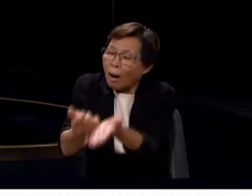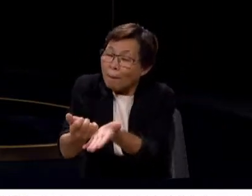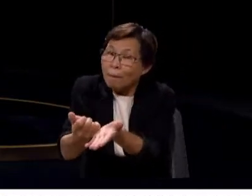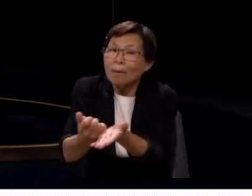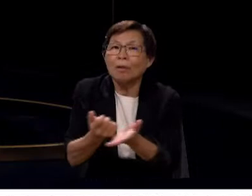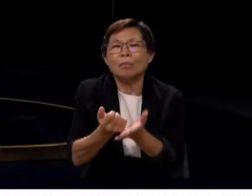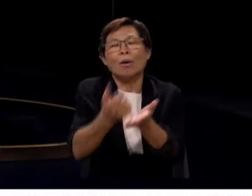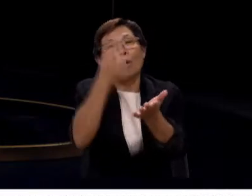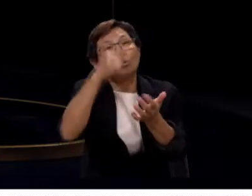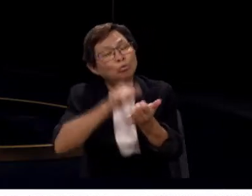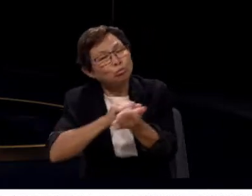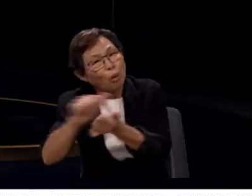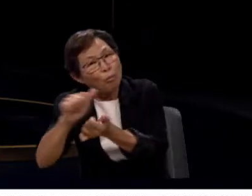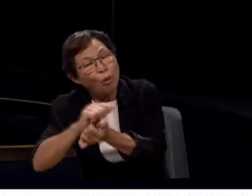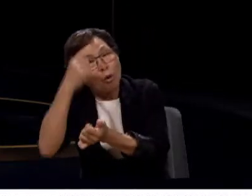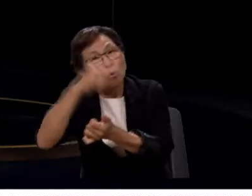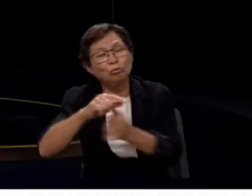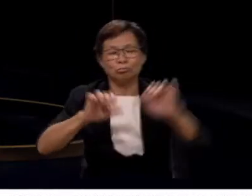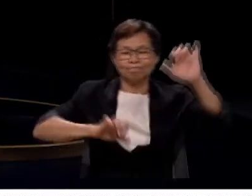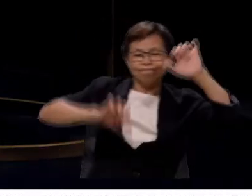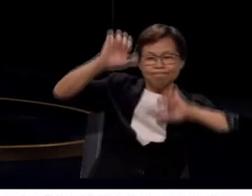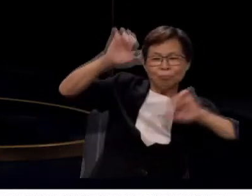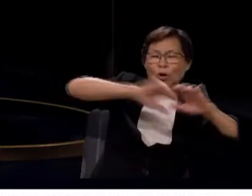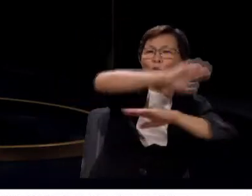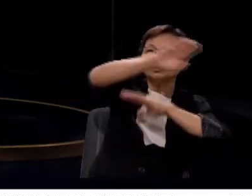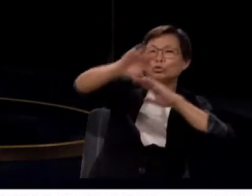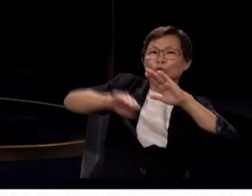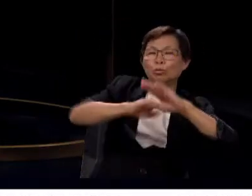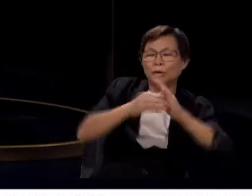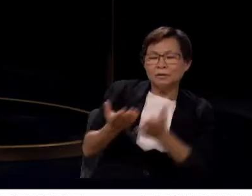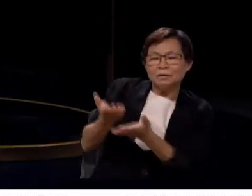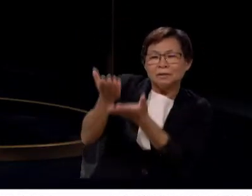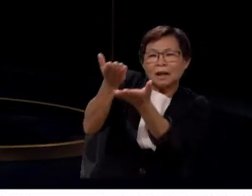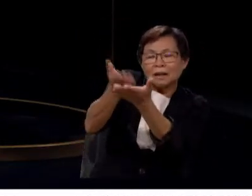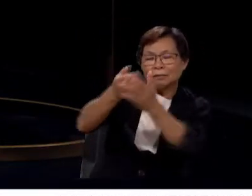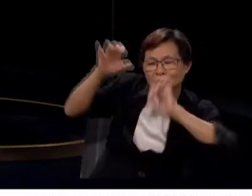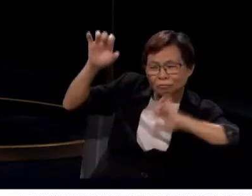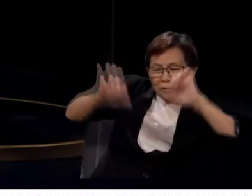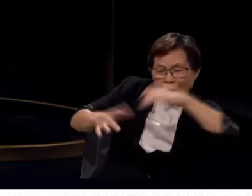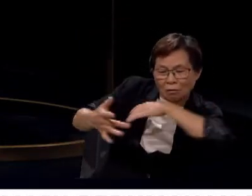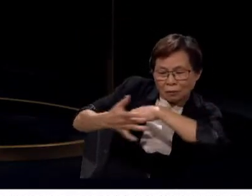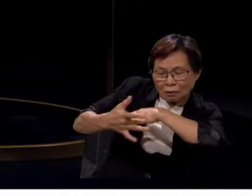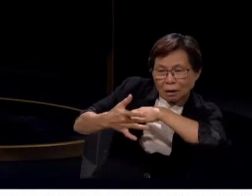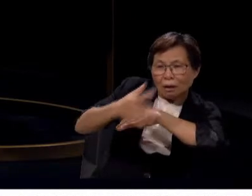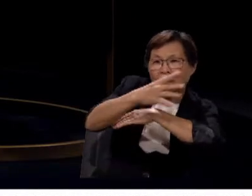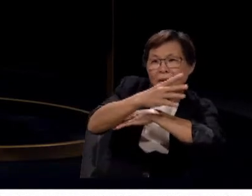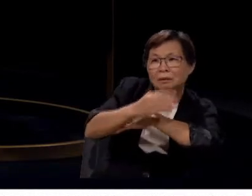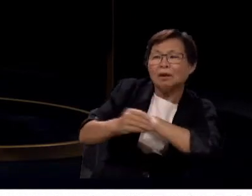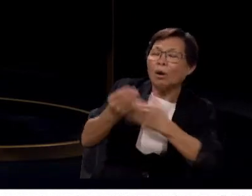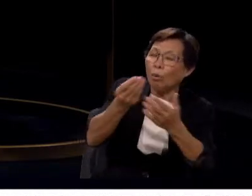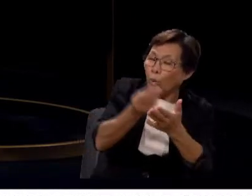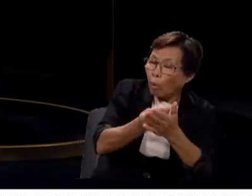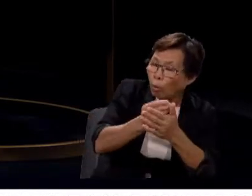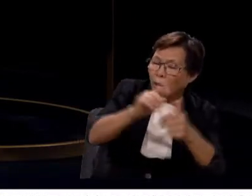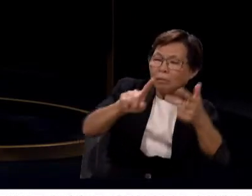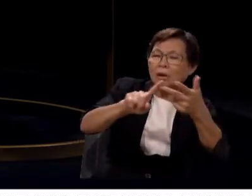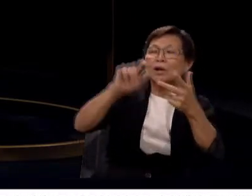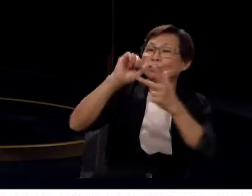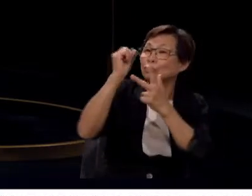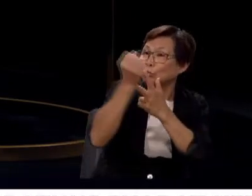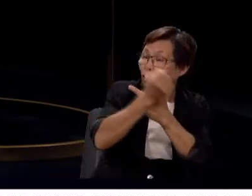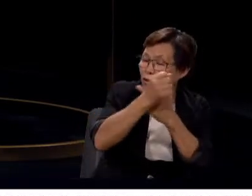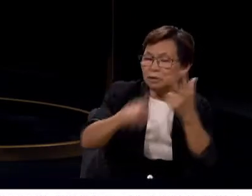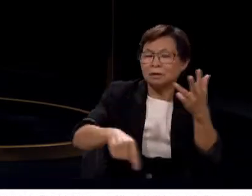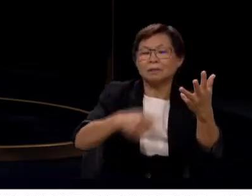membantu Desi kelulusan untuk menilai semua acaranya mereka Desi teknik elitis dan bebas panen Shoulders social